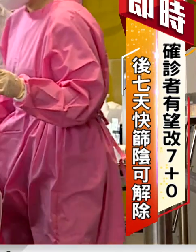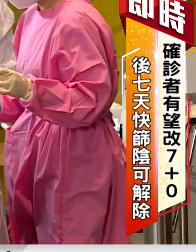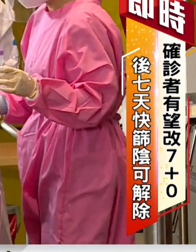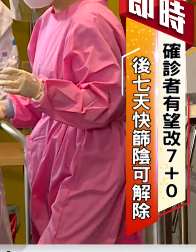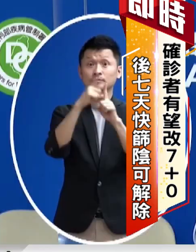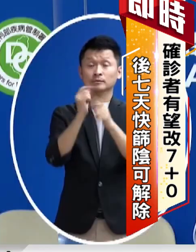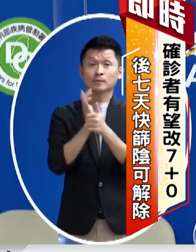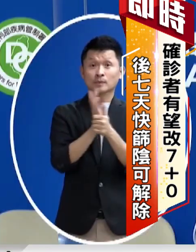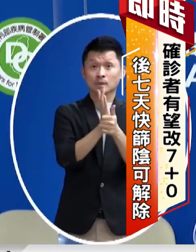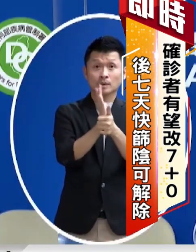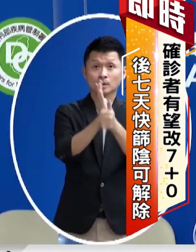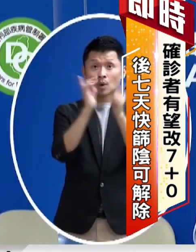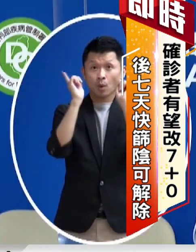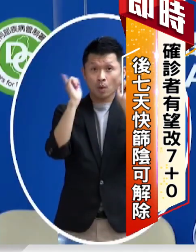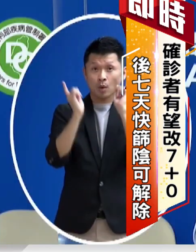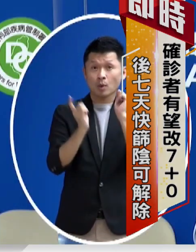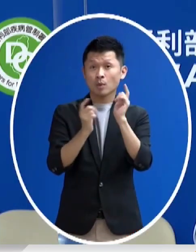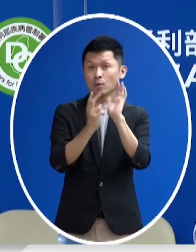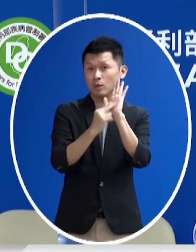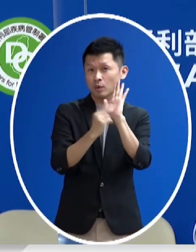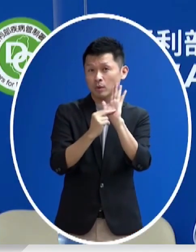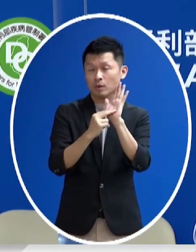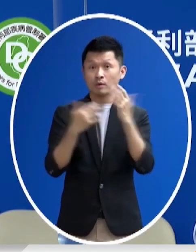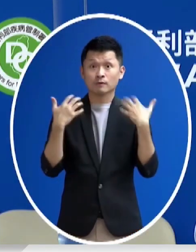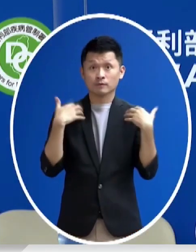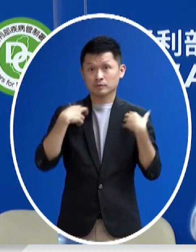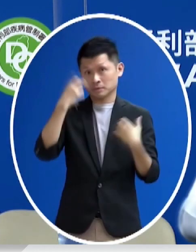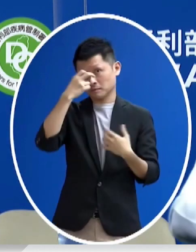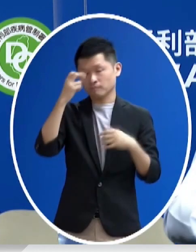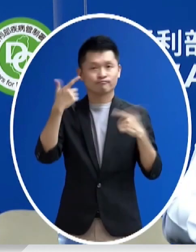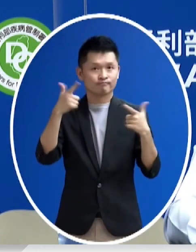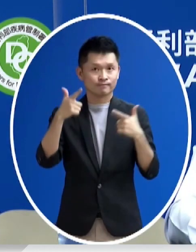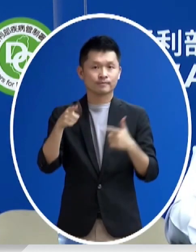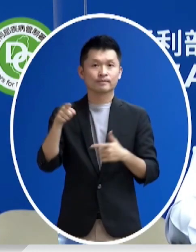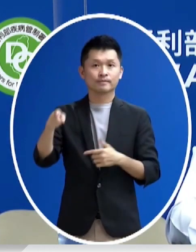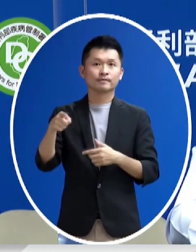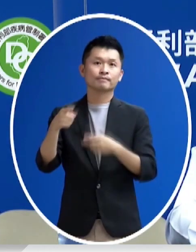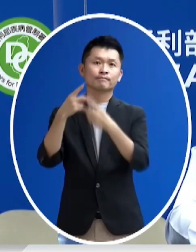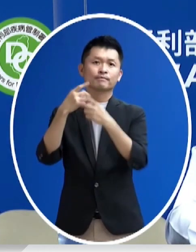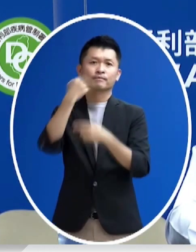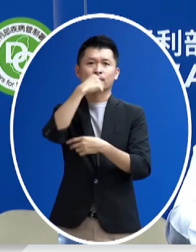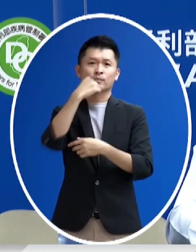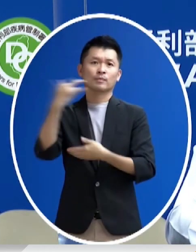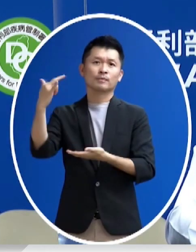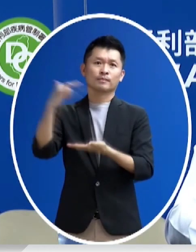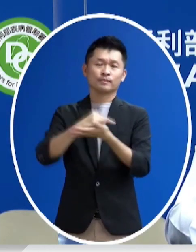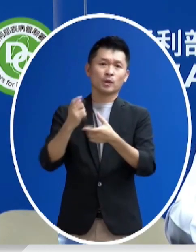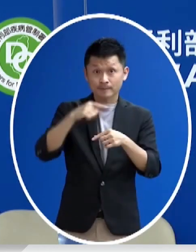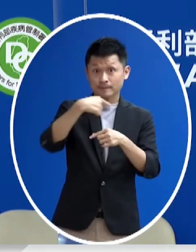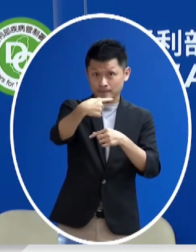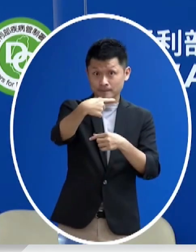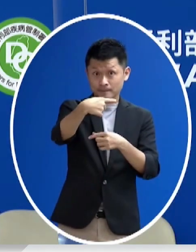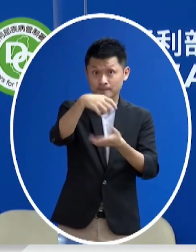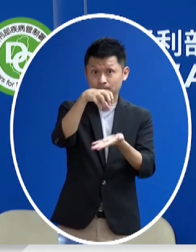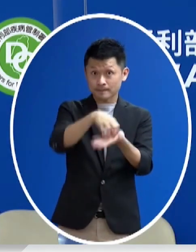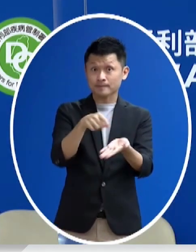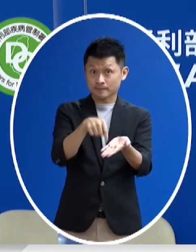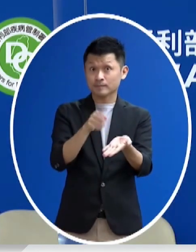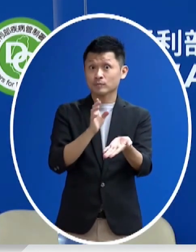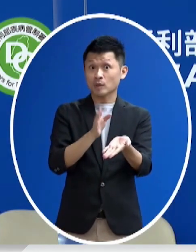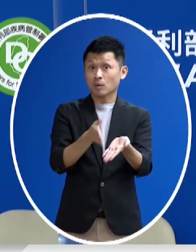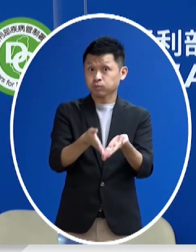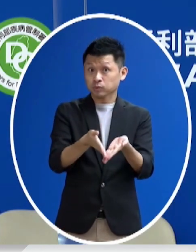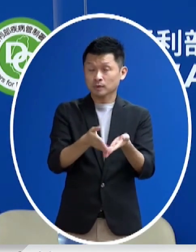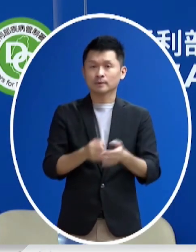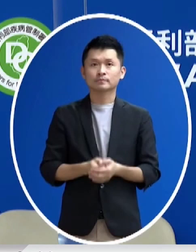导游检查哦，这个是由旅客自主。就像我们回国的国人一样，都是自主的检查，没有所谓的不同